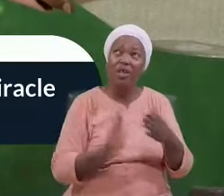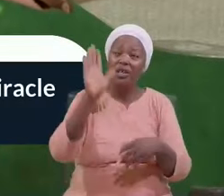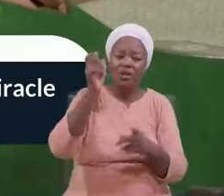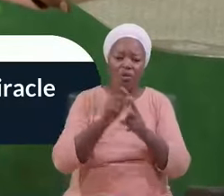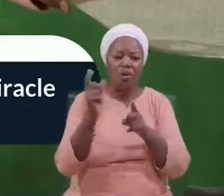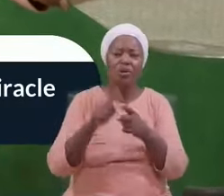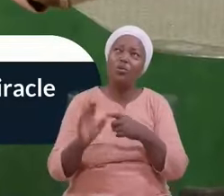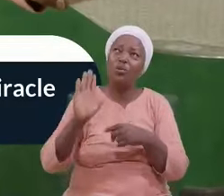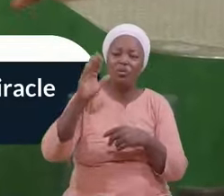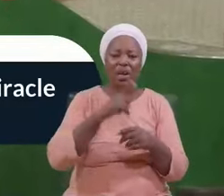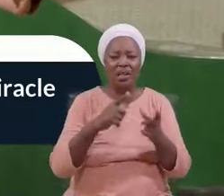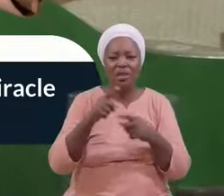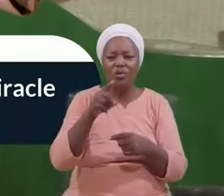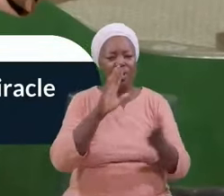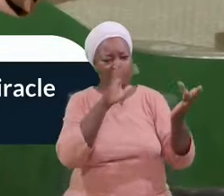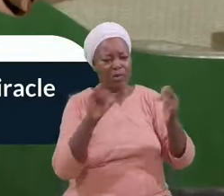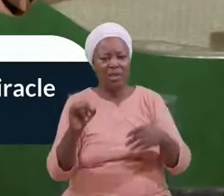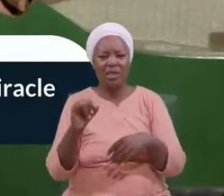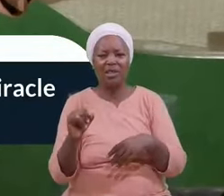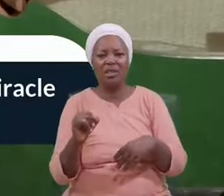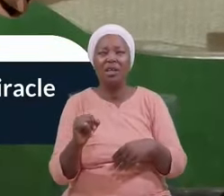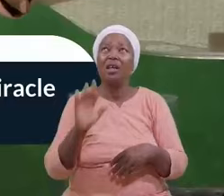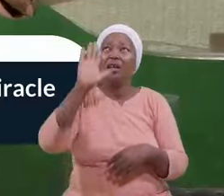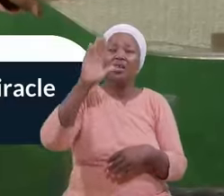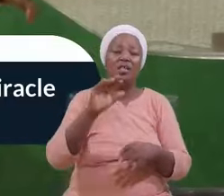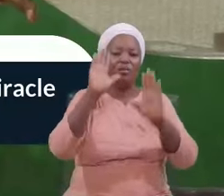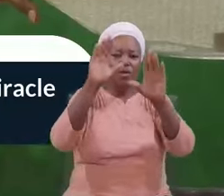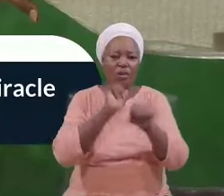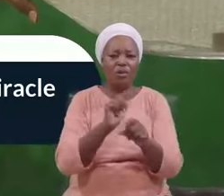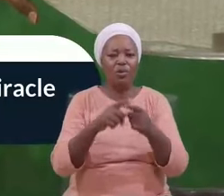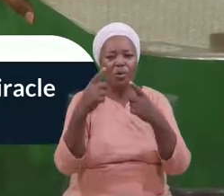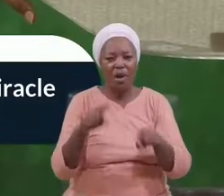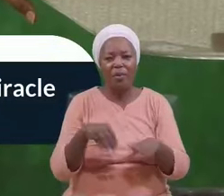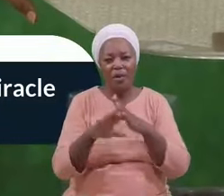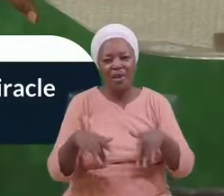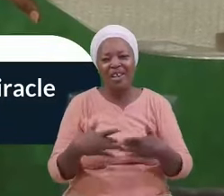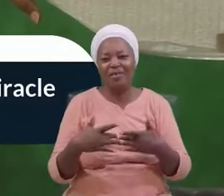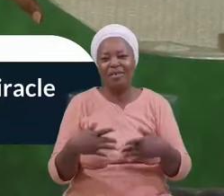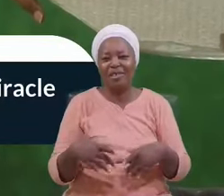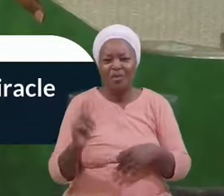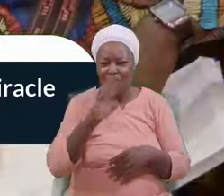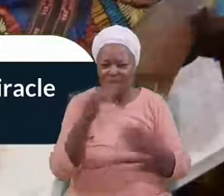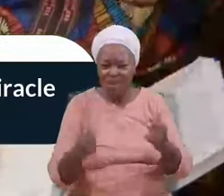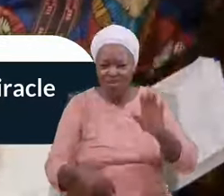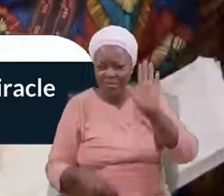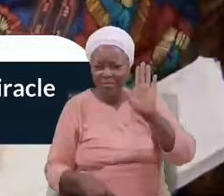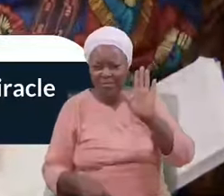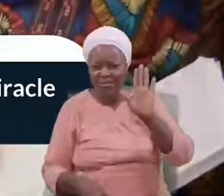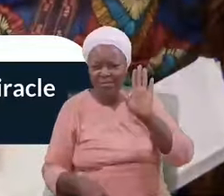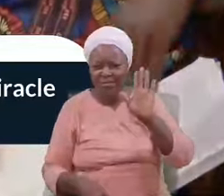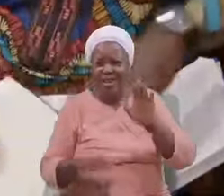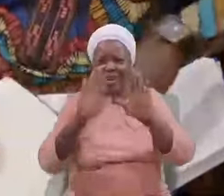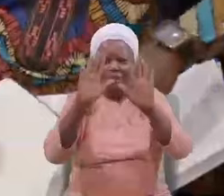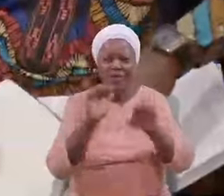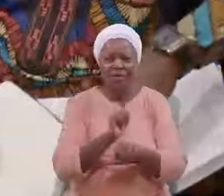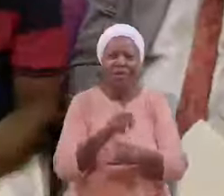et vous espérez ses miracles à venir. Se tourner vers la bonté dans sa voix pour notre